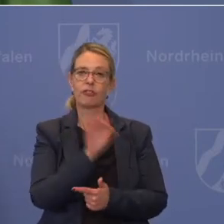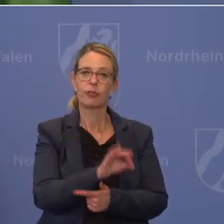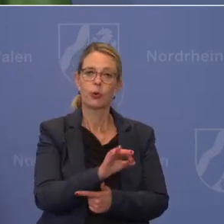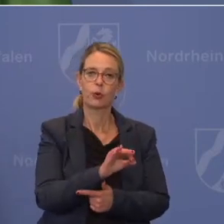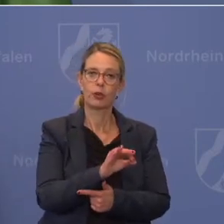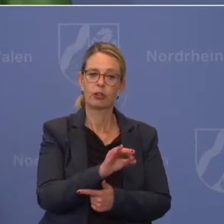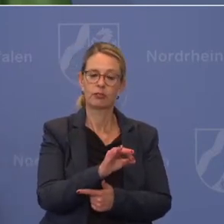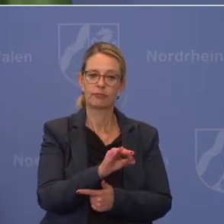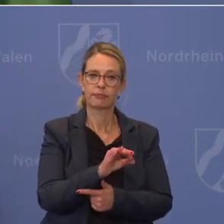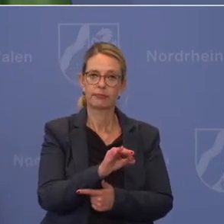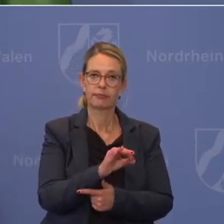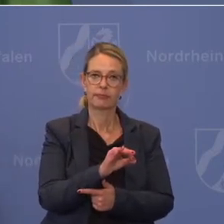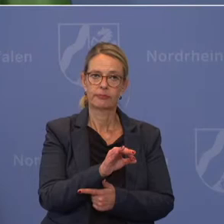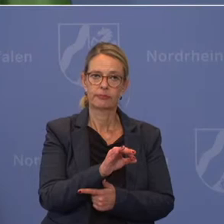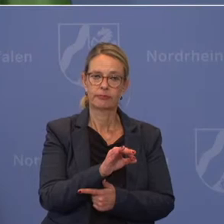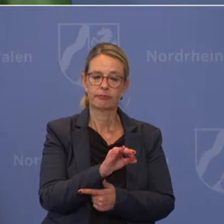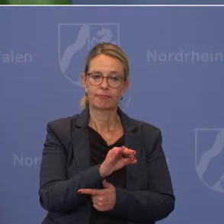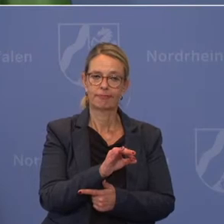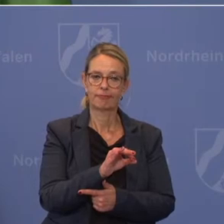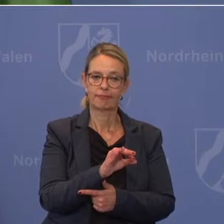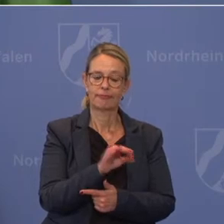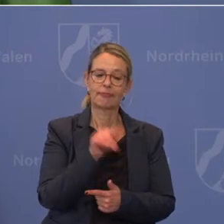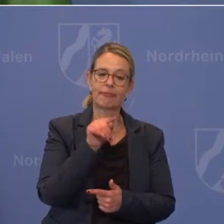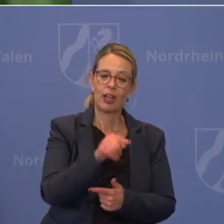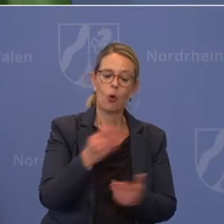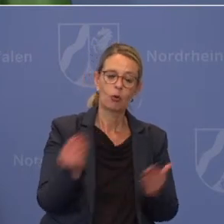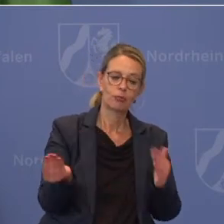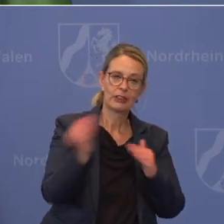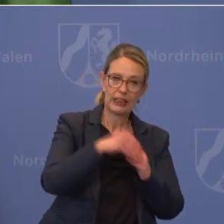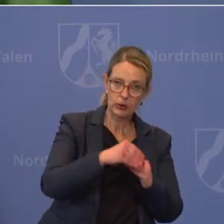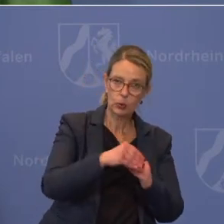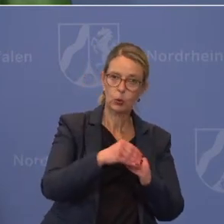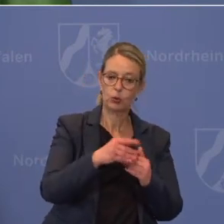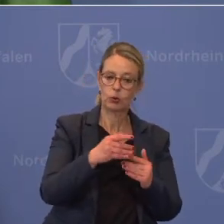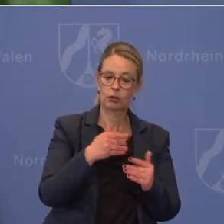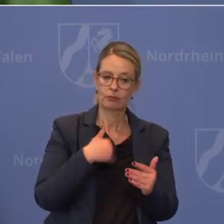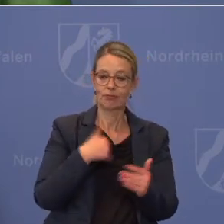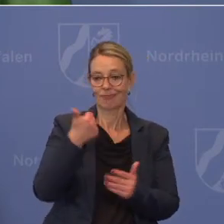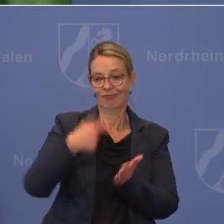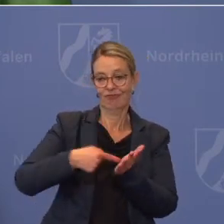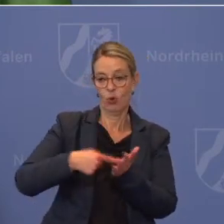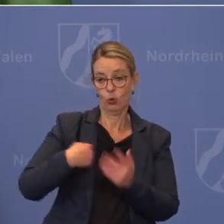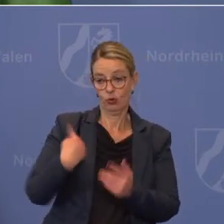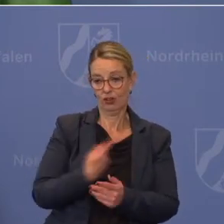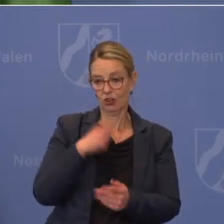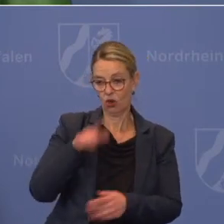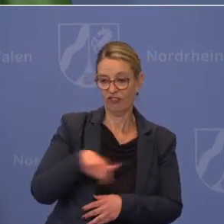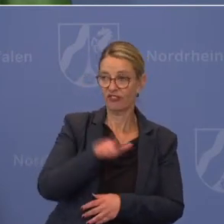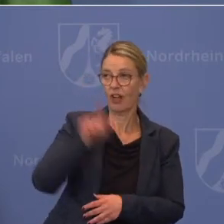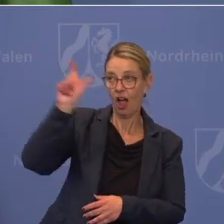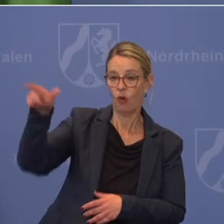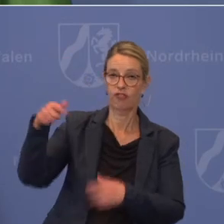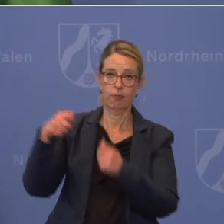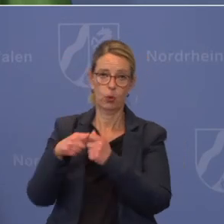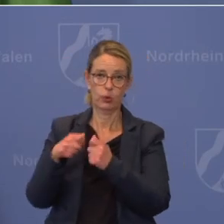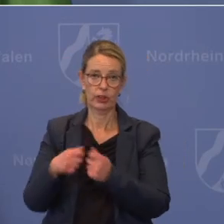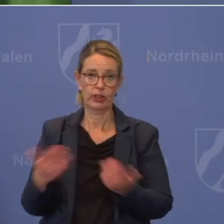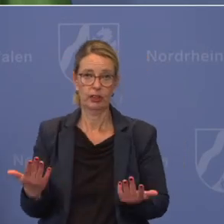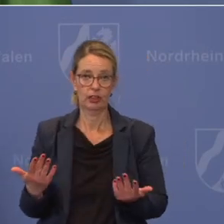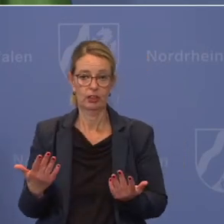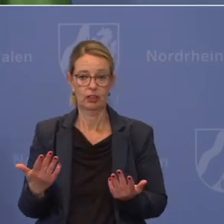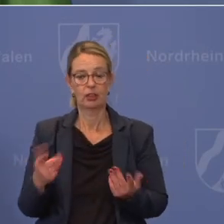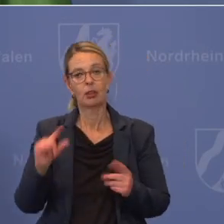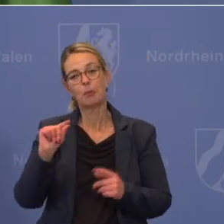der Unterbringung, eine Forderung, die wir ebenfalls hier an den Bund gerichtet haben. Es ist eine